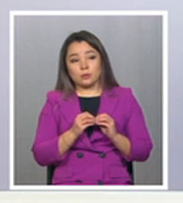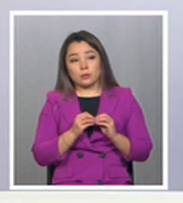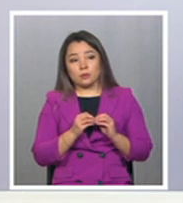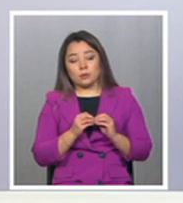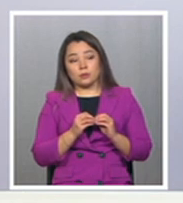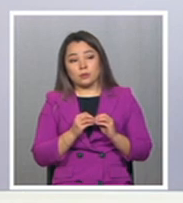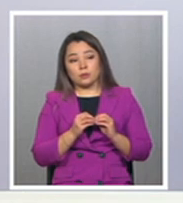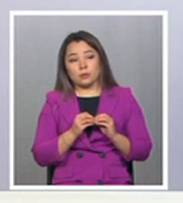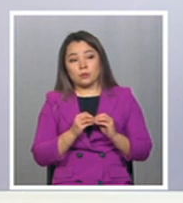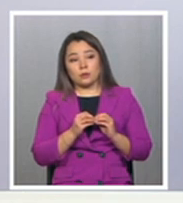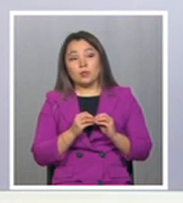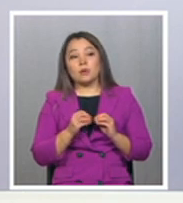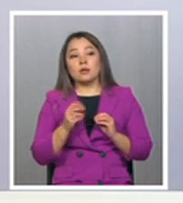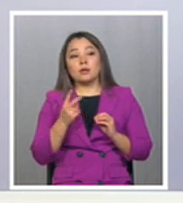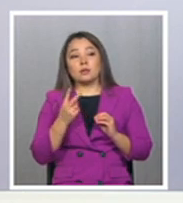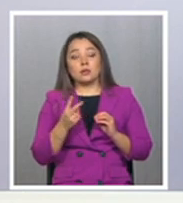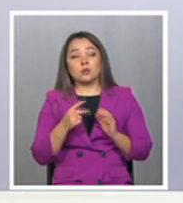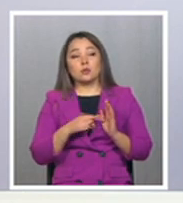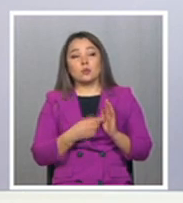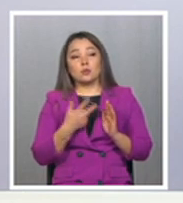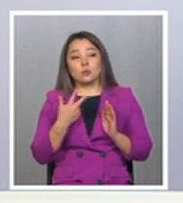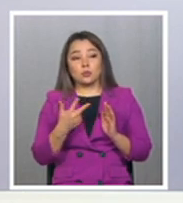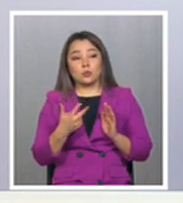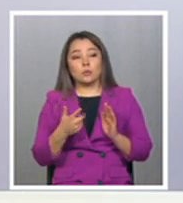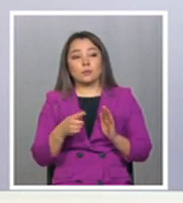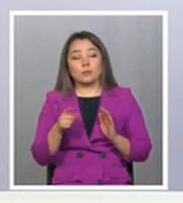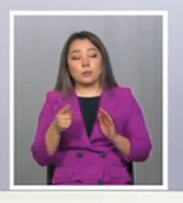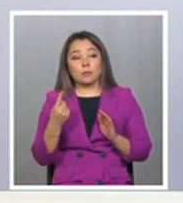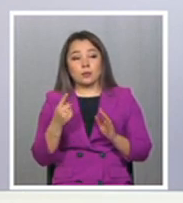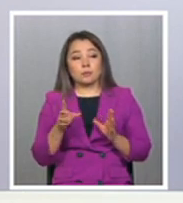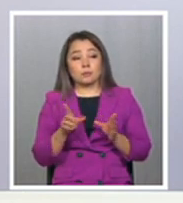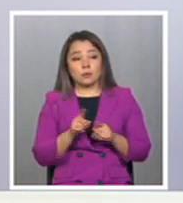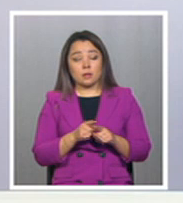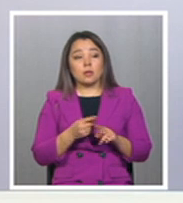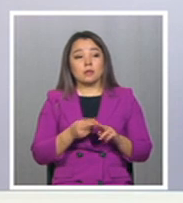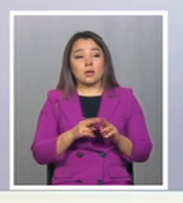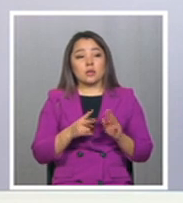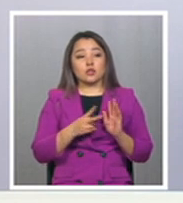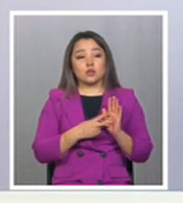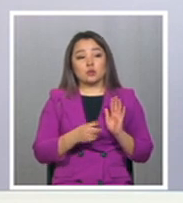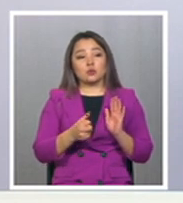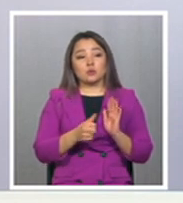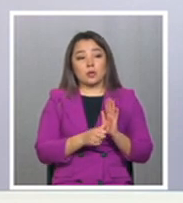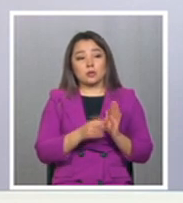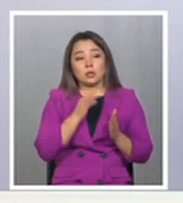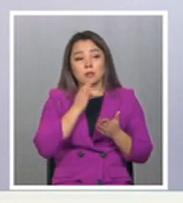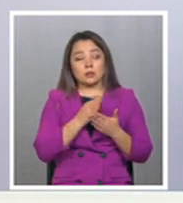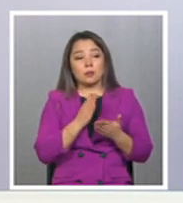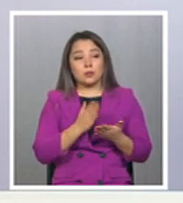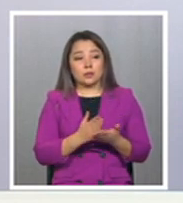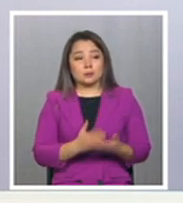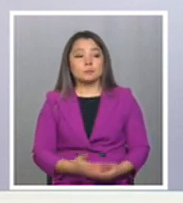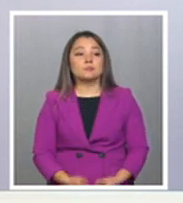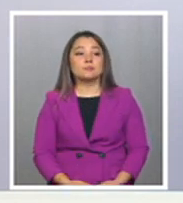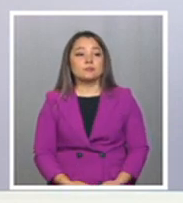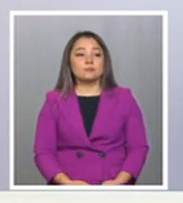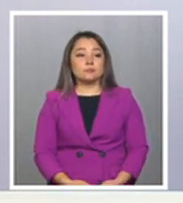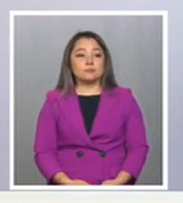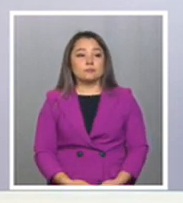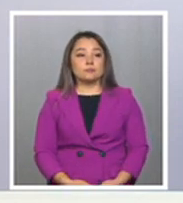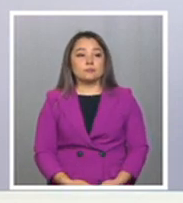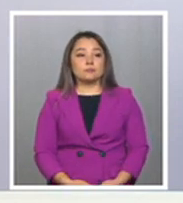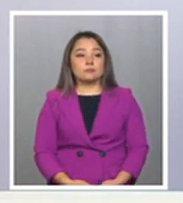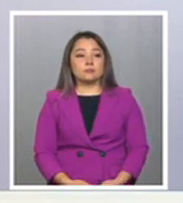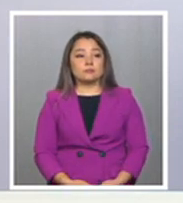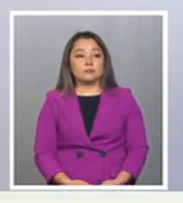ойда. 2 жерде 3-ім 6. Ойдағы 1-мен 7. Дәлме-дәл 706 шықты. Иә? Олай болса,